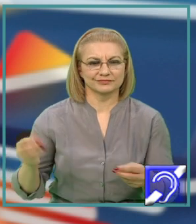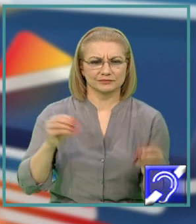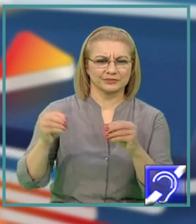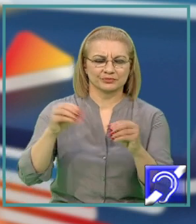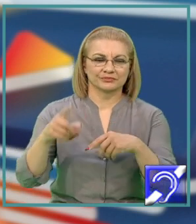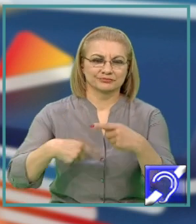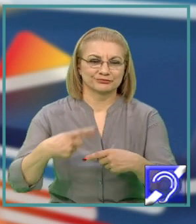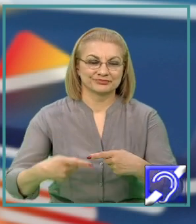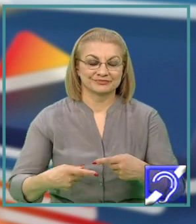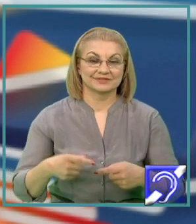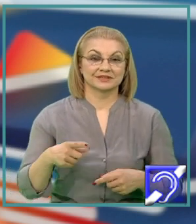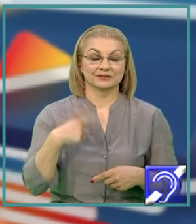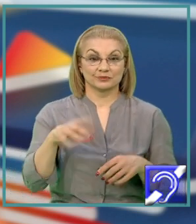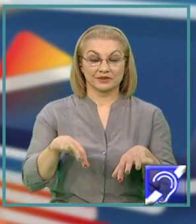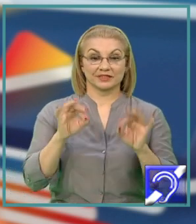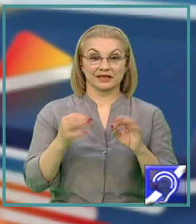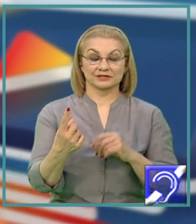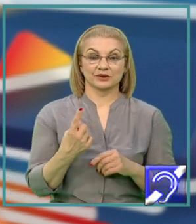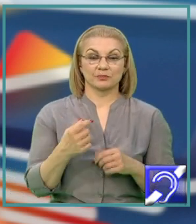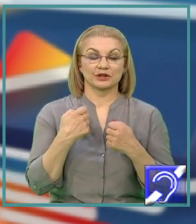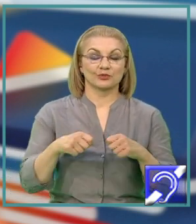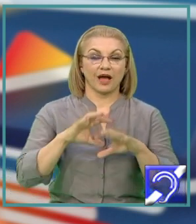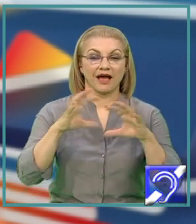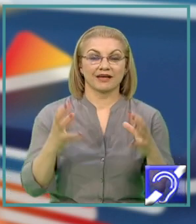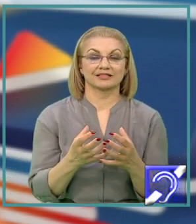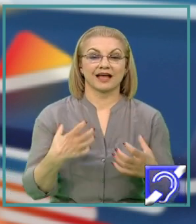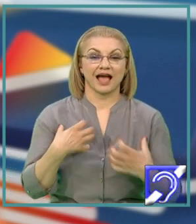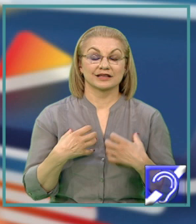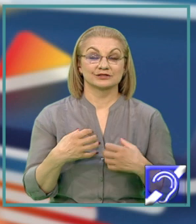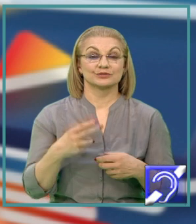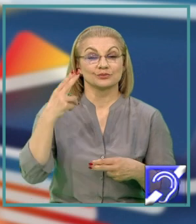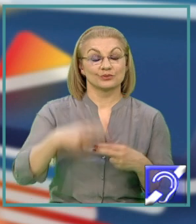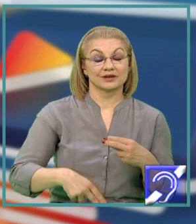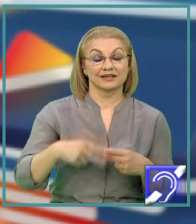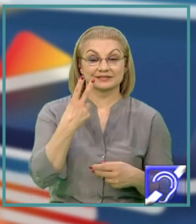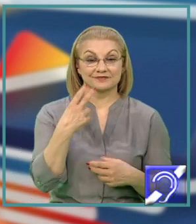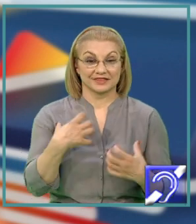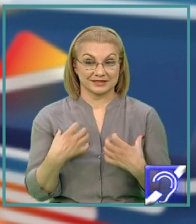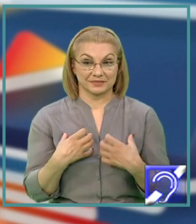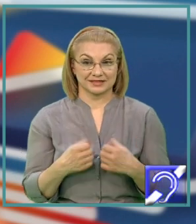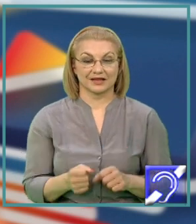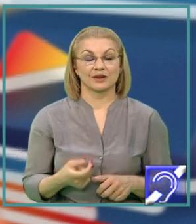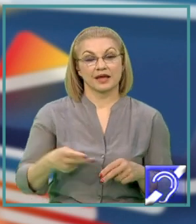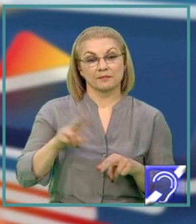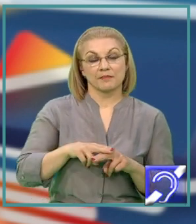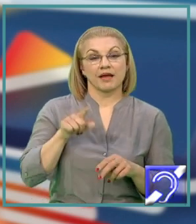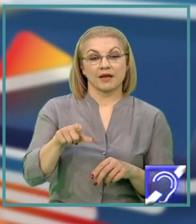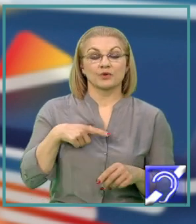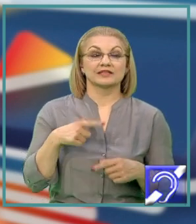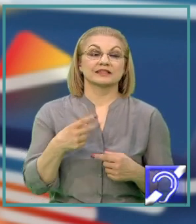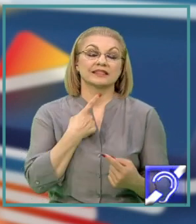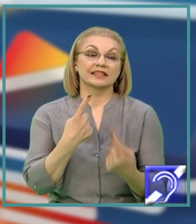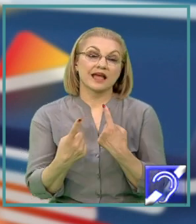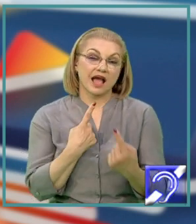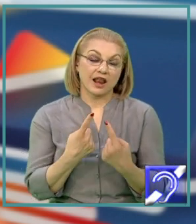secundare, el se descoperă din întreaga acțiune, vizionând spectacolul. Modul de expunere dominant este dialogul. Uneori